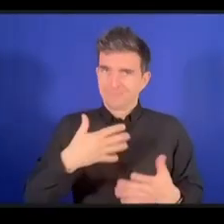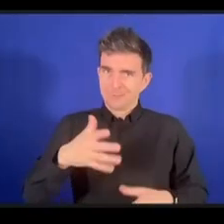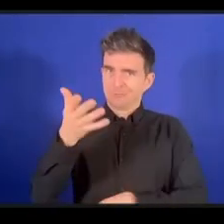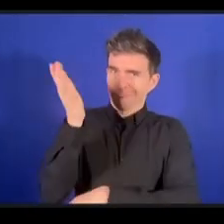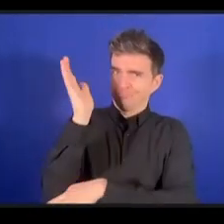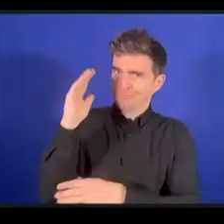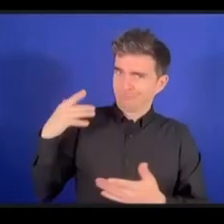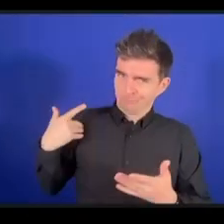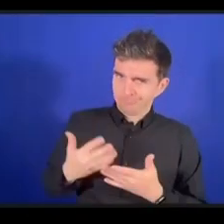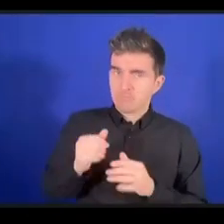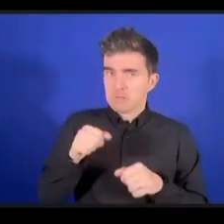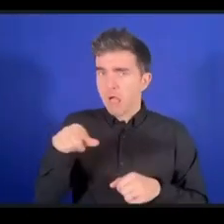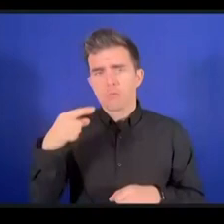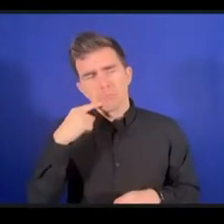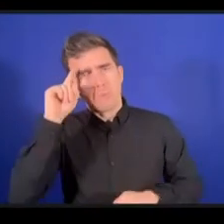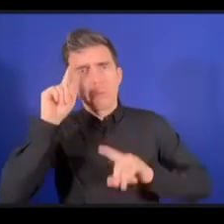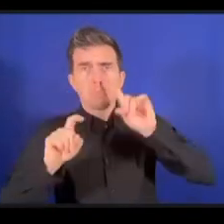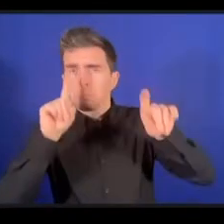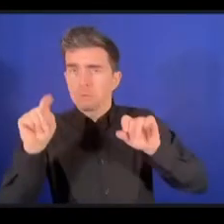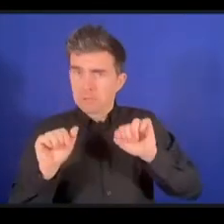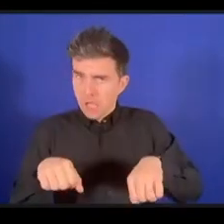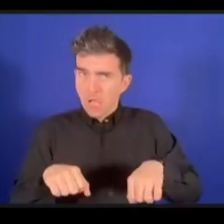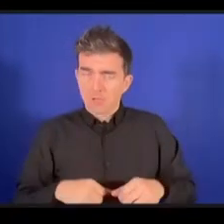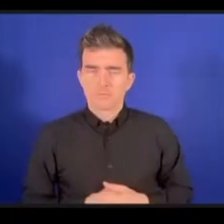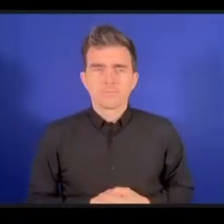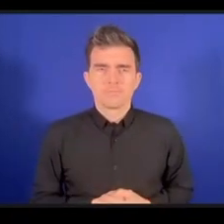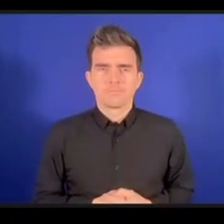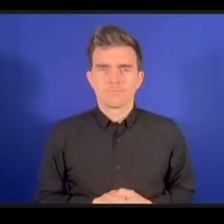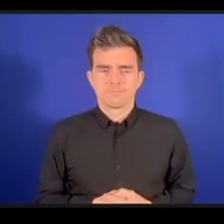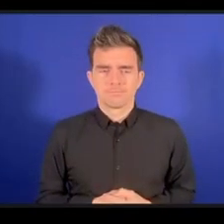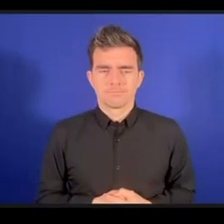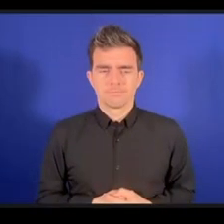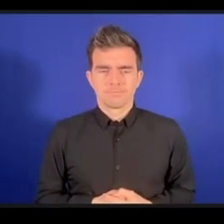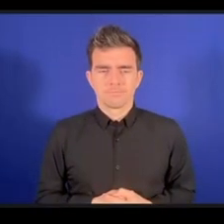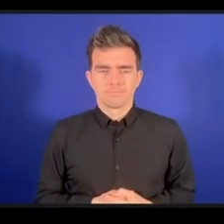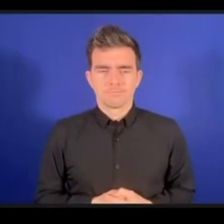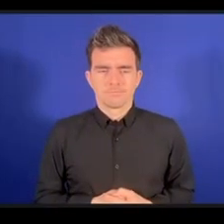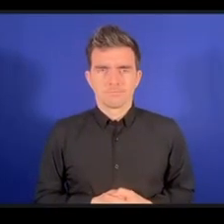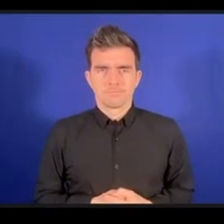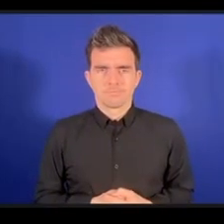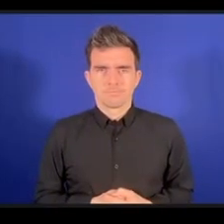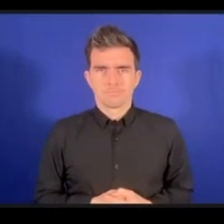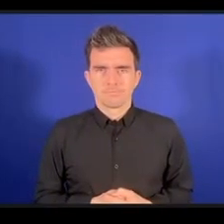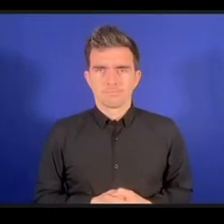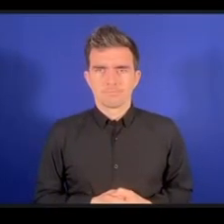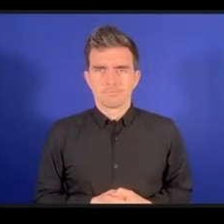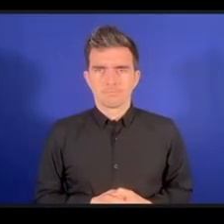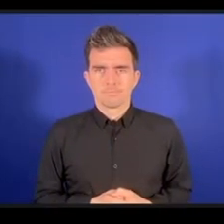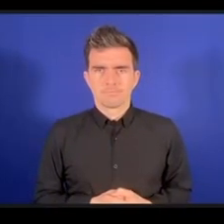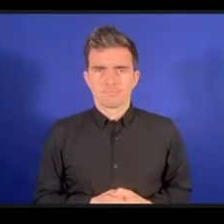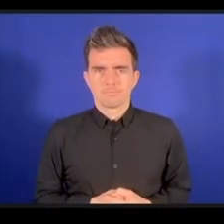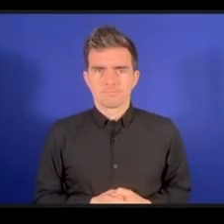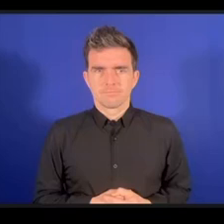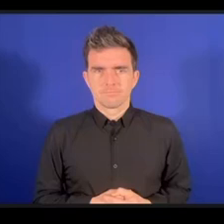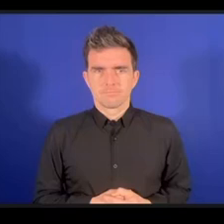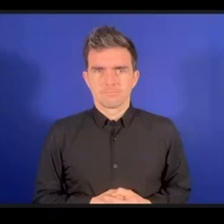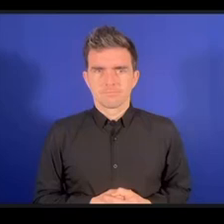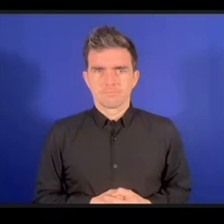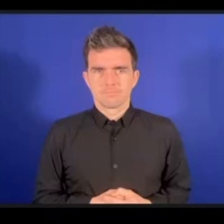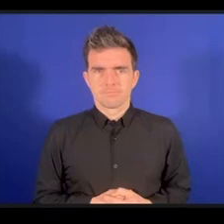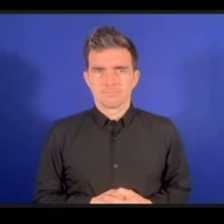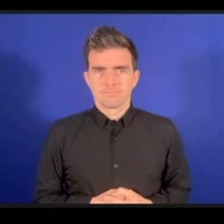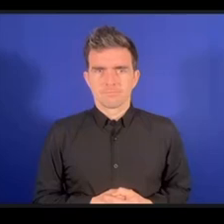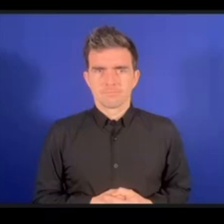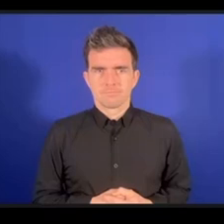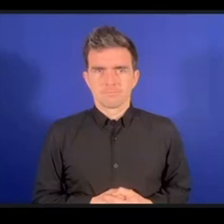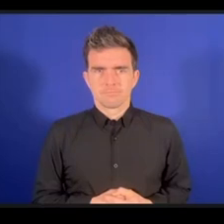It has been our objective. 我们的目标是要